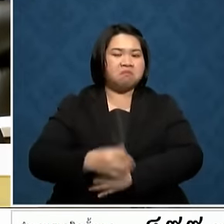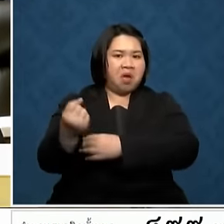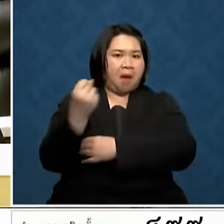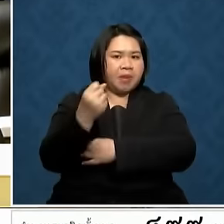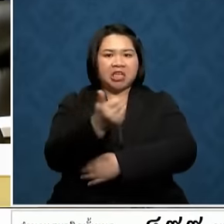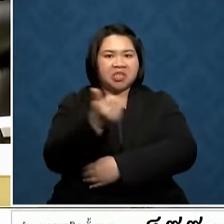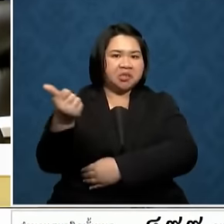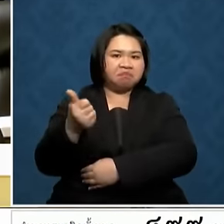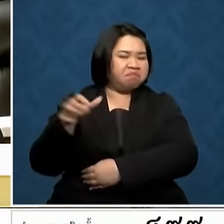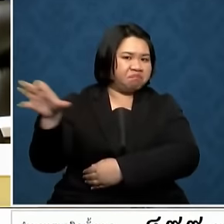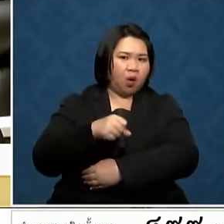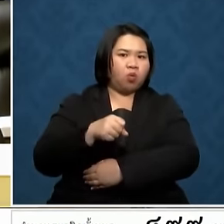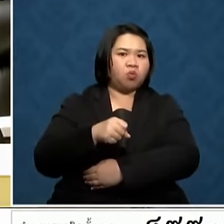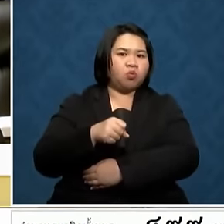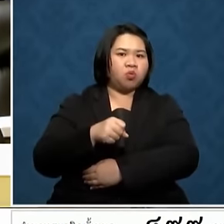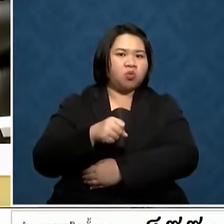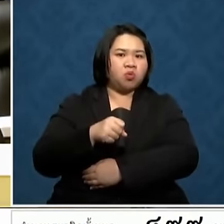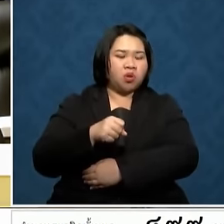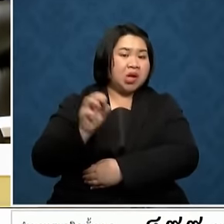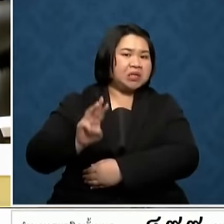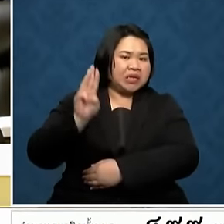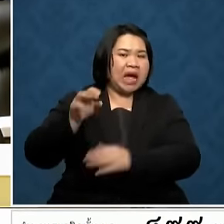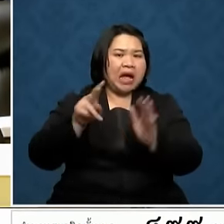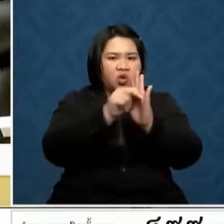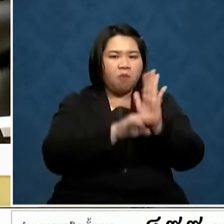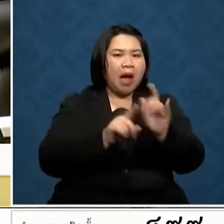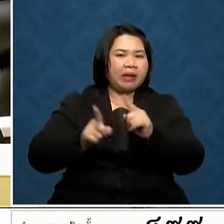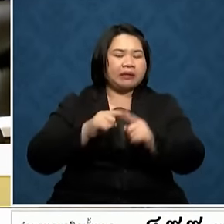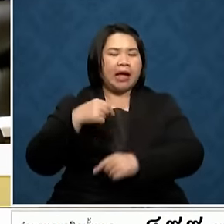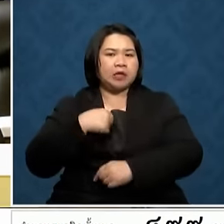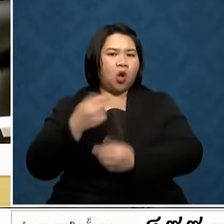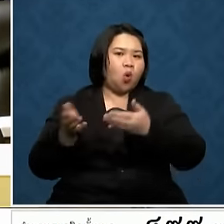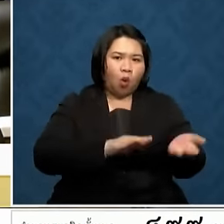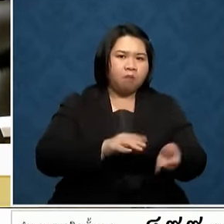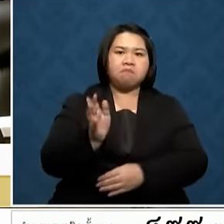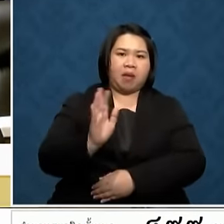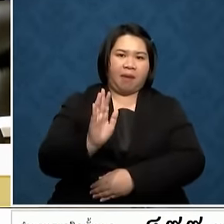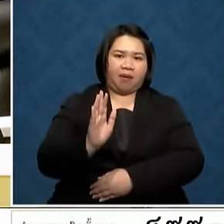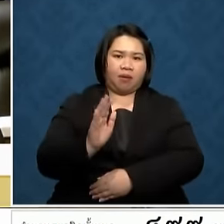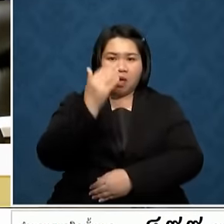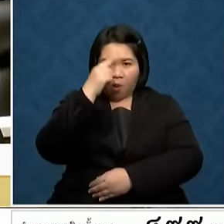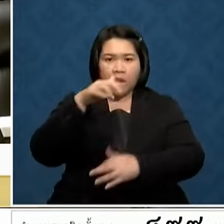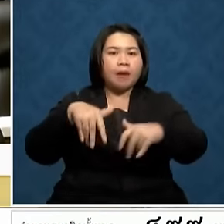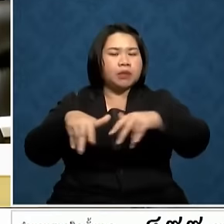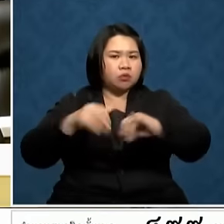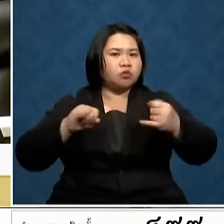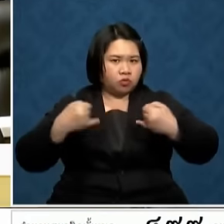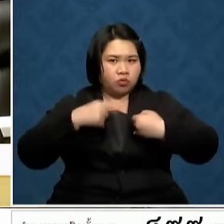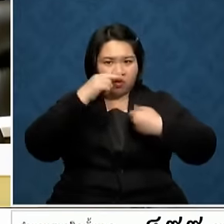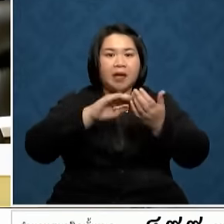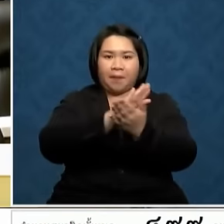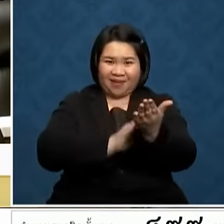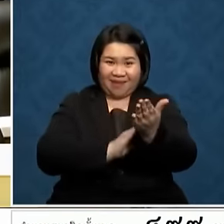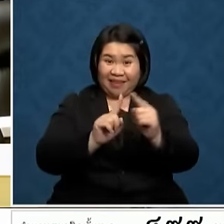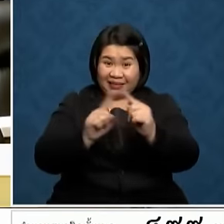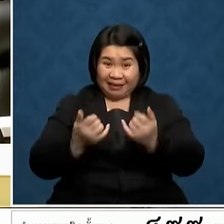จนอกระบบมาล้มคำสญญาเชินยบายทท่ให้ไ้กัพนประชาชน เจาของประเทศแต